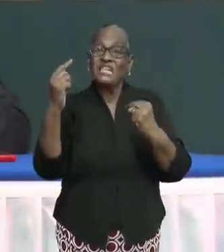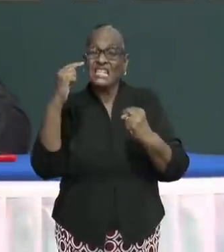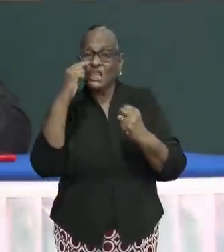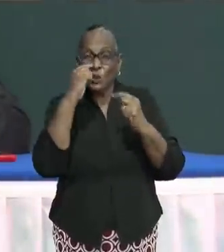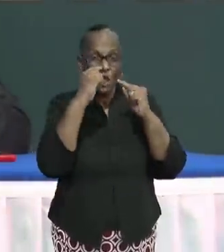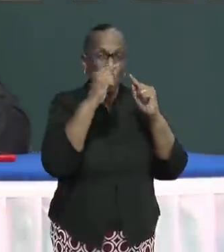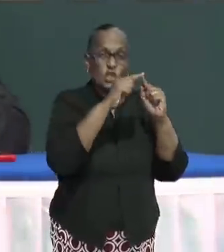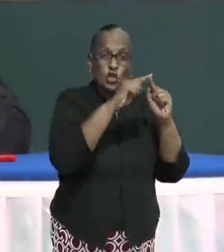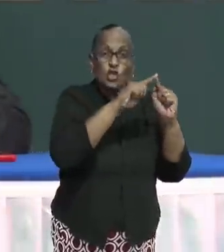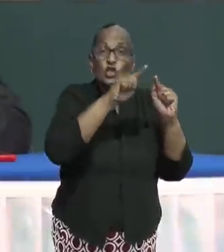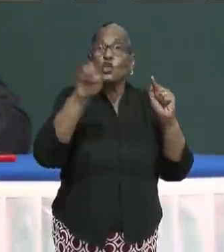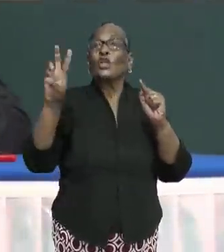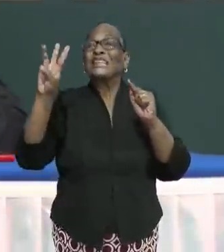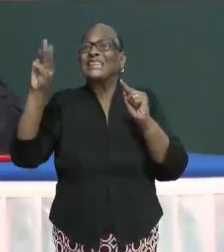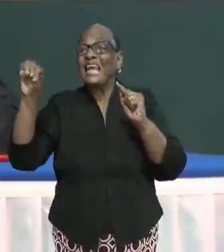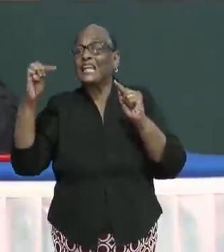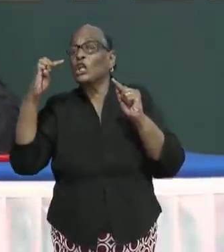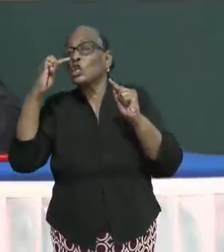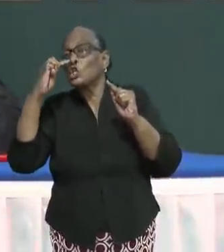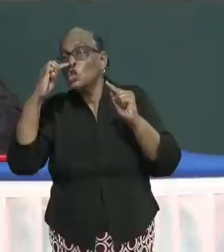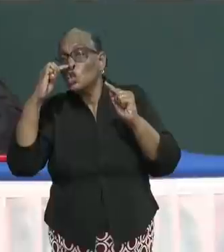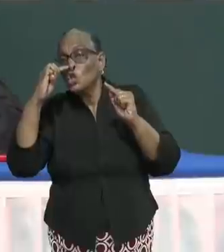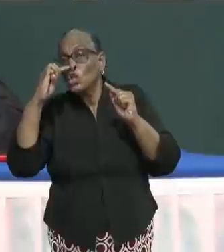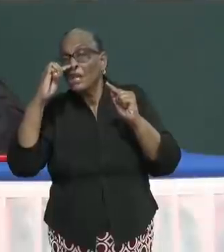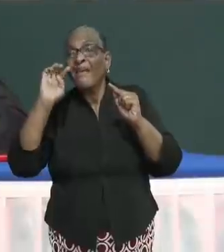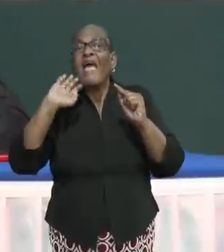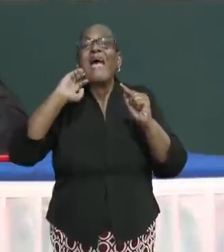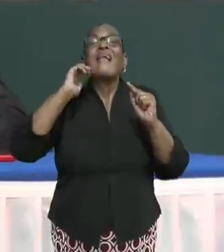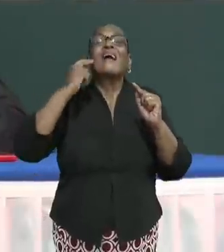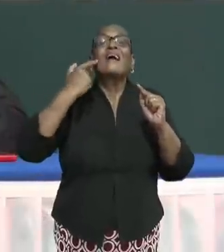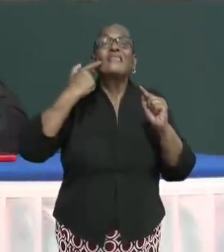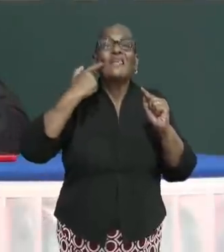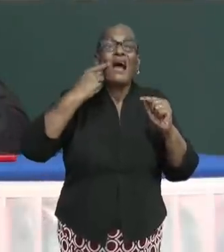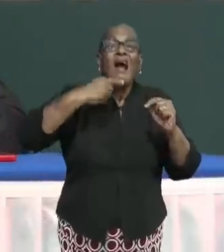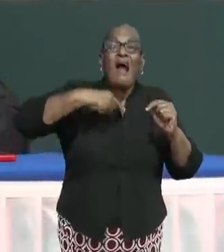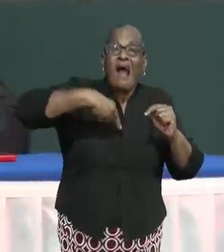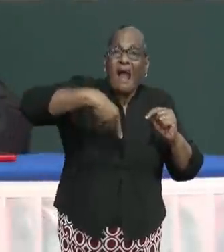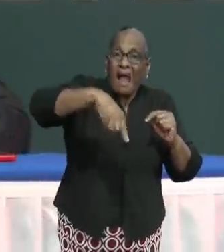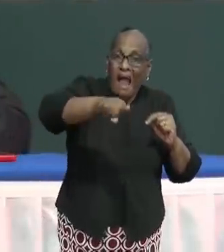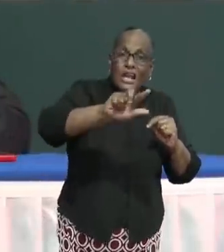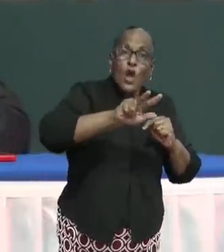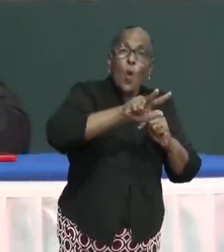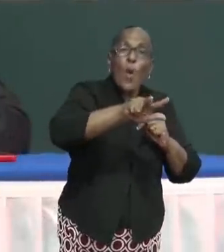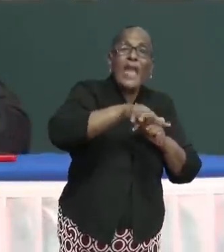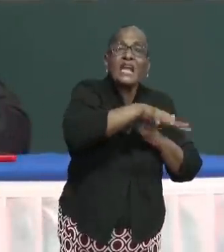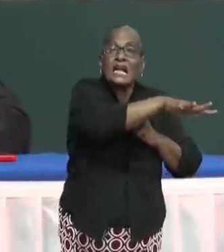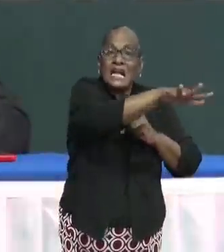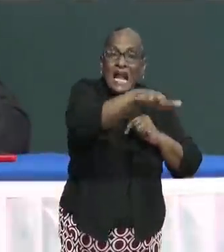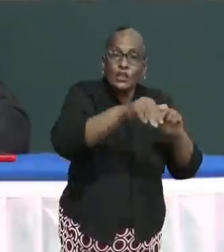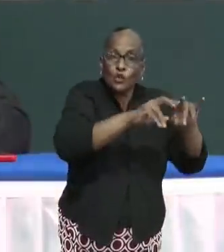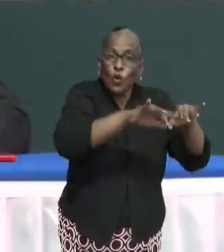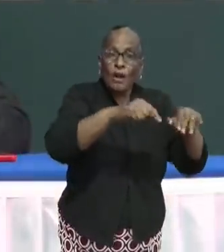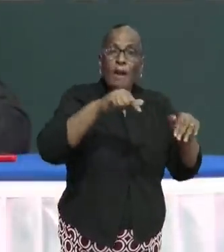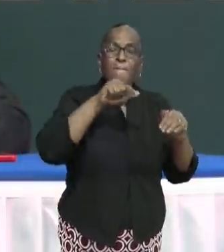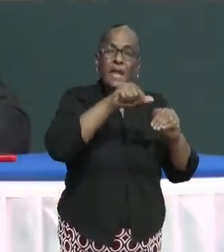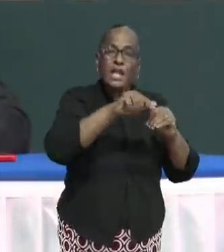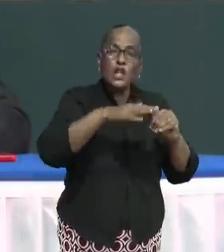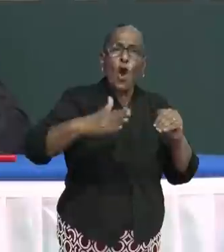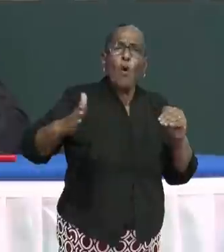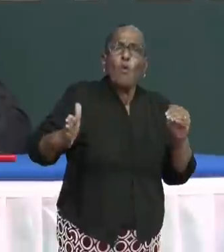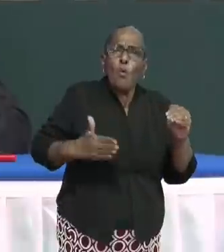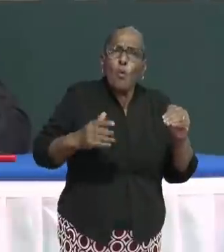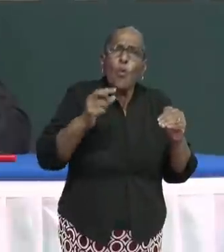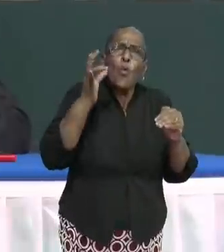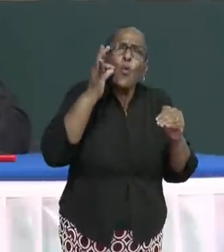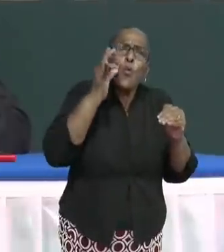juni, a la dee i kan go na wijkkantoro, sa dee in a biertivio. En dat i kan